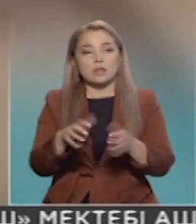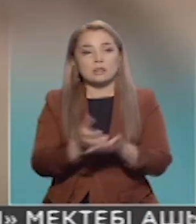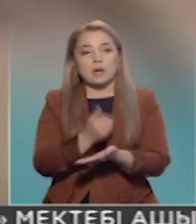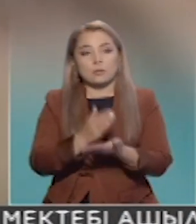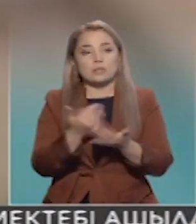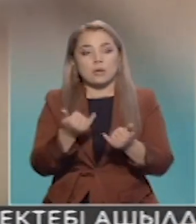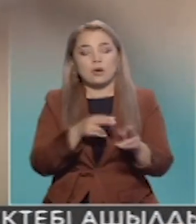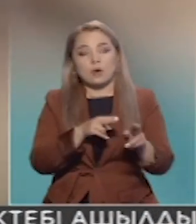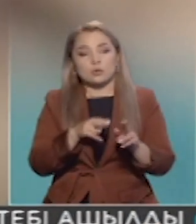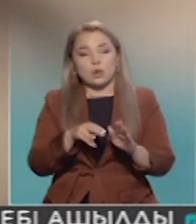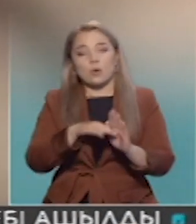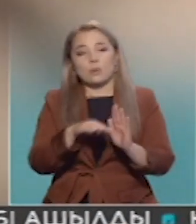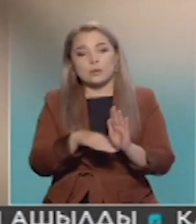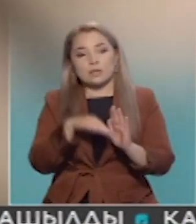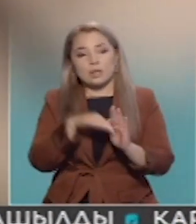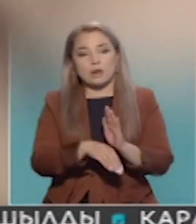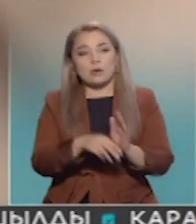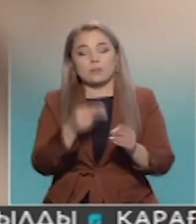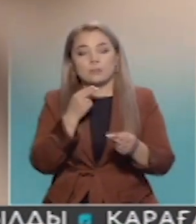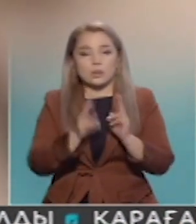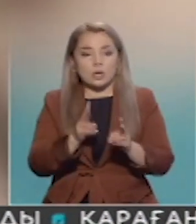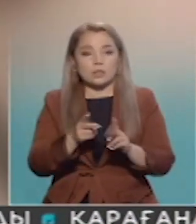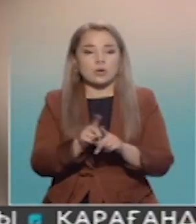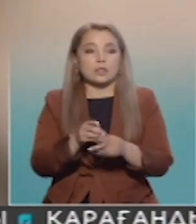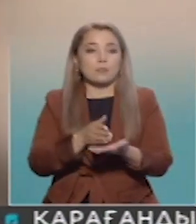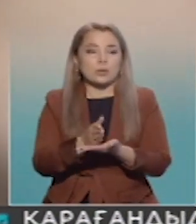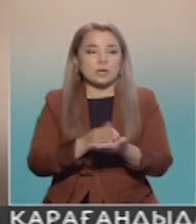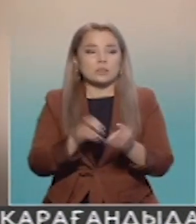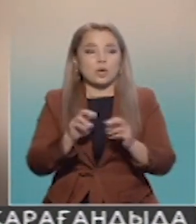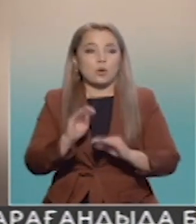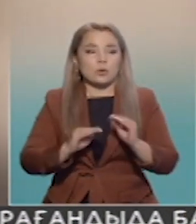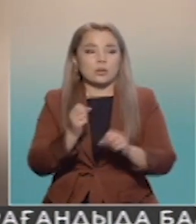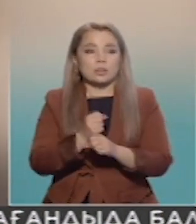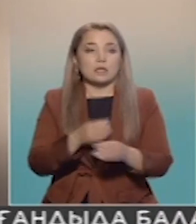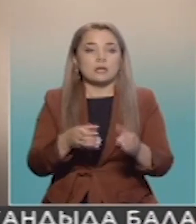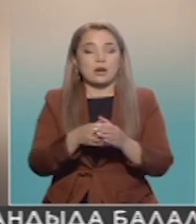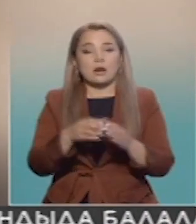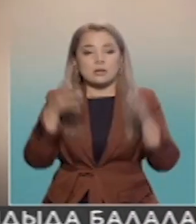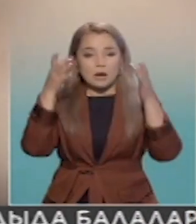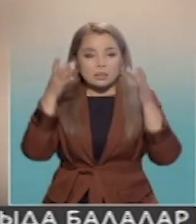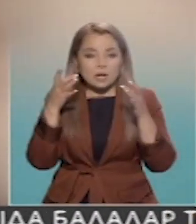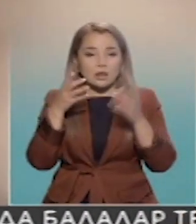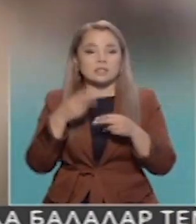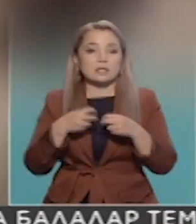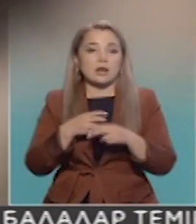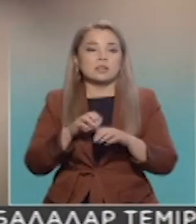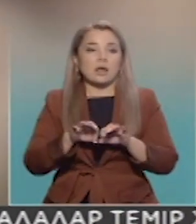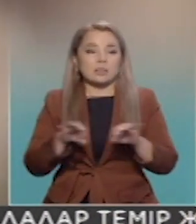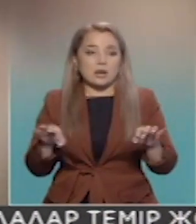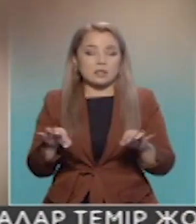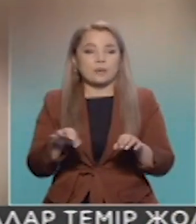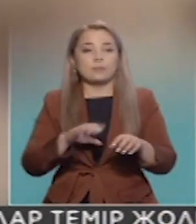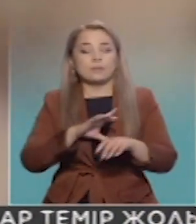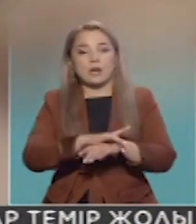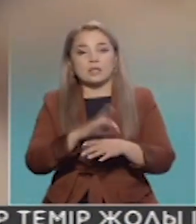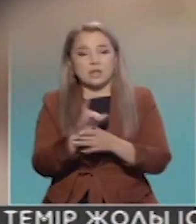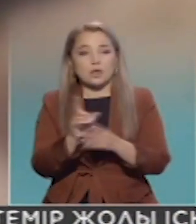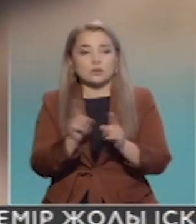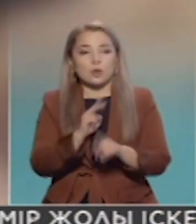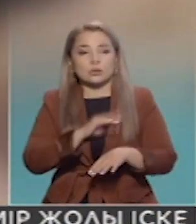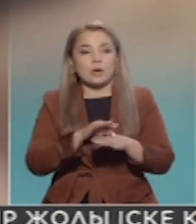қарулар көмілген жерден асқана пышағы, күшті құрылымдардың арнайы құралдары, каска, резеңке таяқ, темір кісен және қызметтік киімде